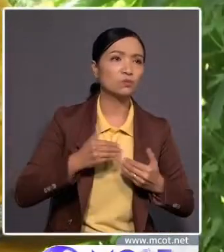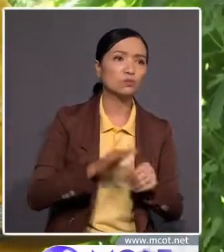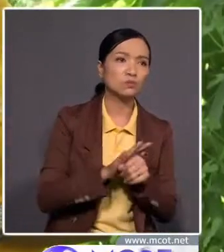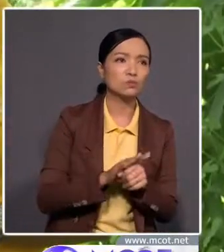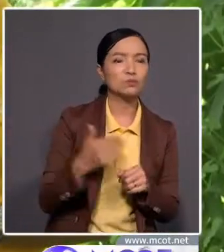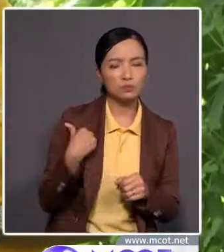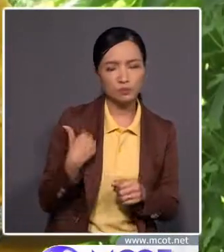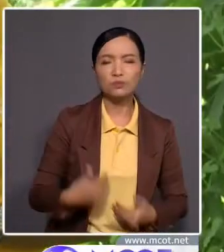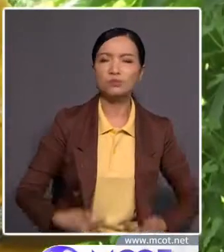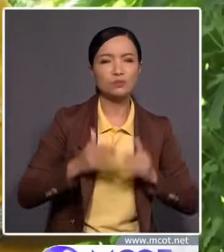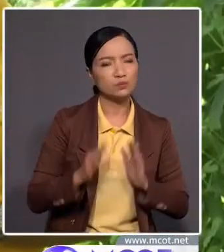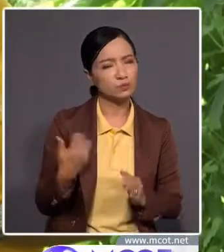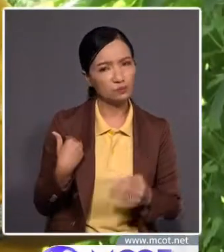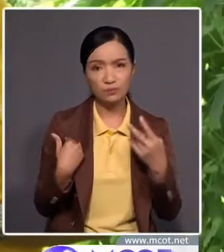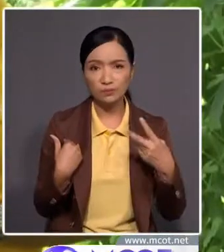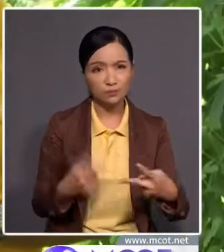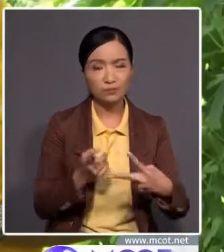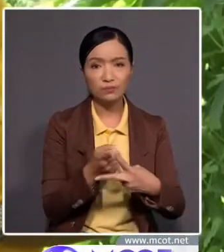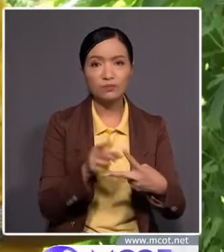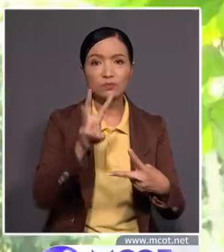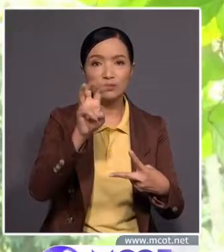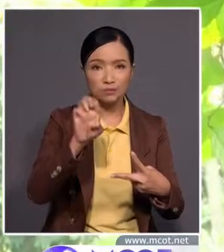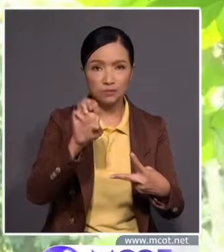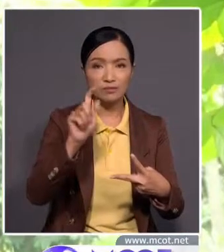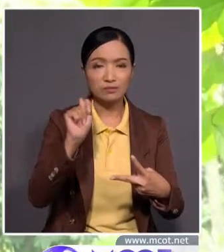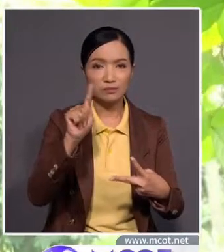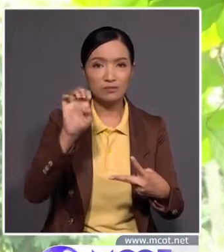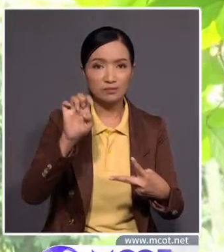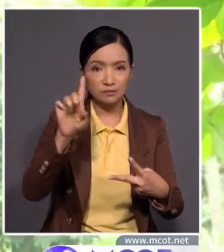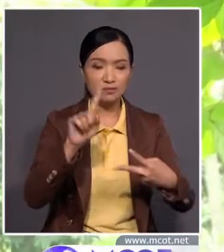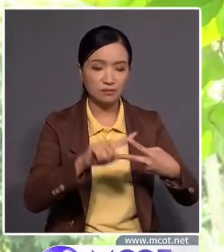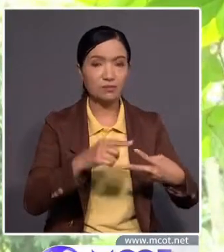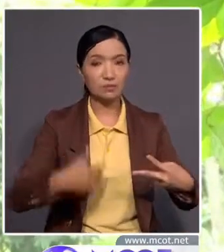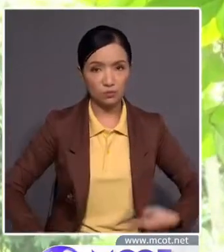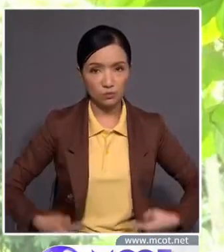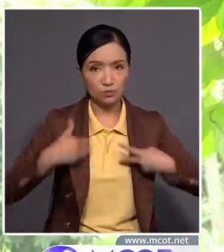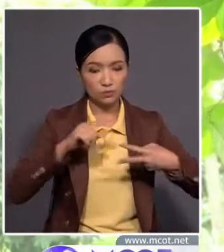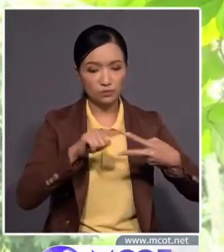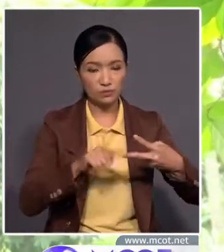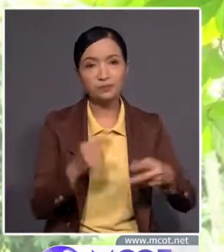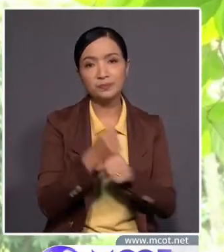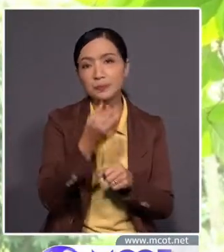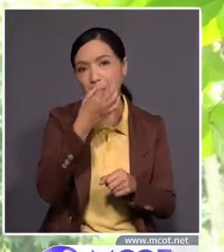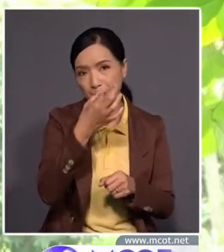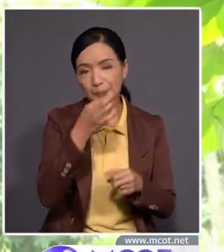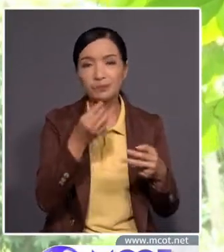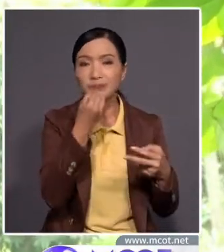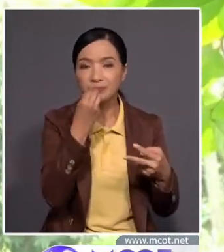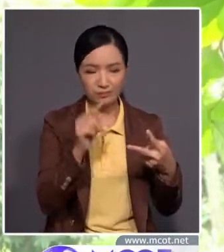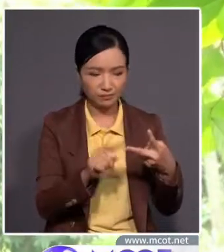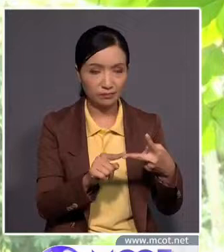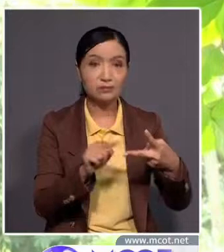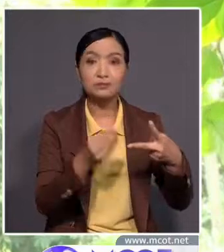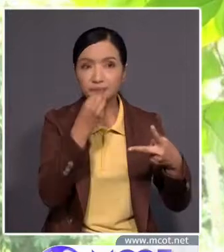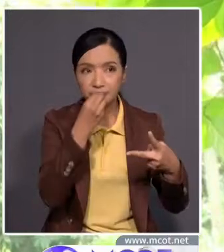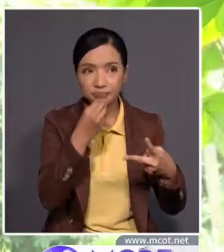แค่2วิถีวิถีแรกคือนะครับคำว่าวิถีชีวิตกับวิถีทำกินวิถีทำกินเนี่ยนะครับมันสาม